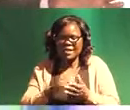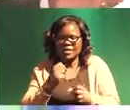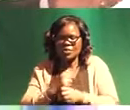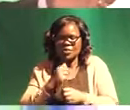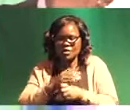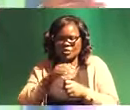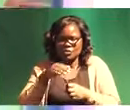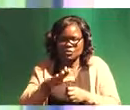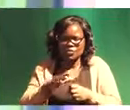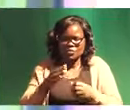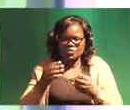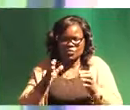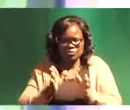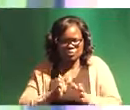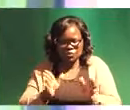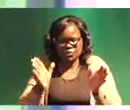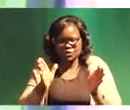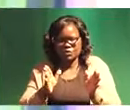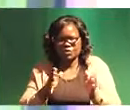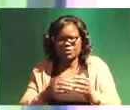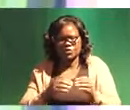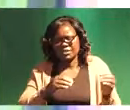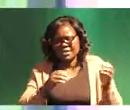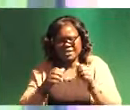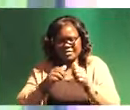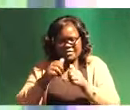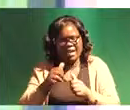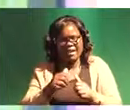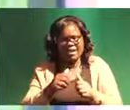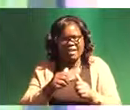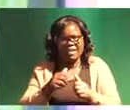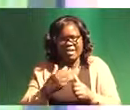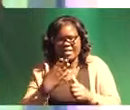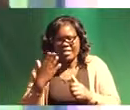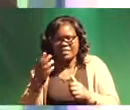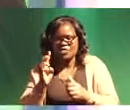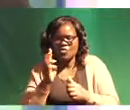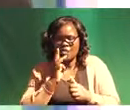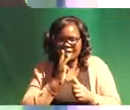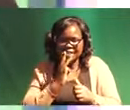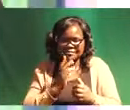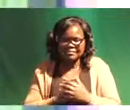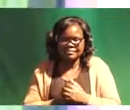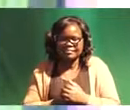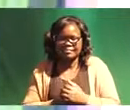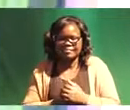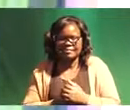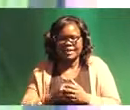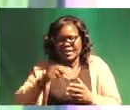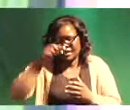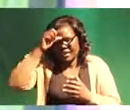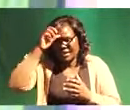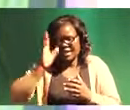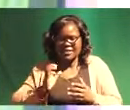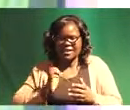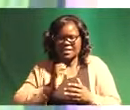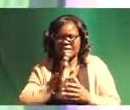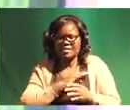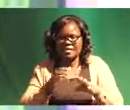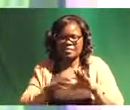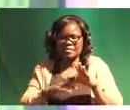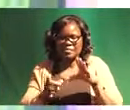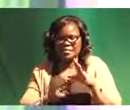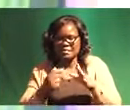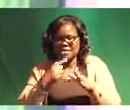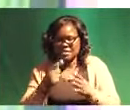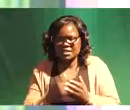yenu tutaisukuma, tutaipeleka mbele. Mambo ya maji. Governor, senator, wabunge hapa